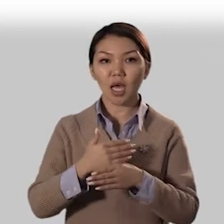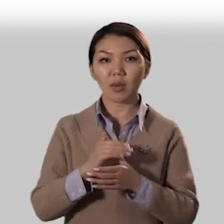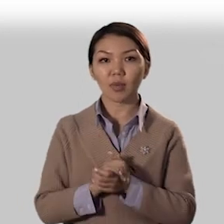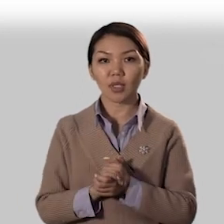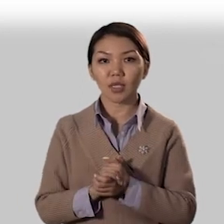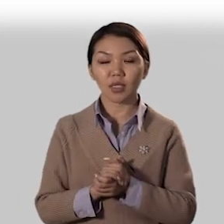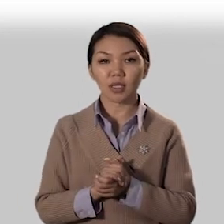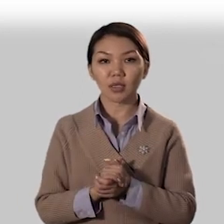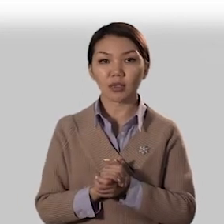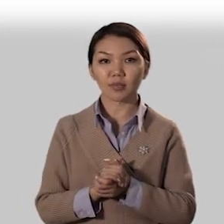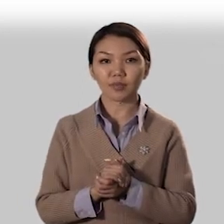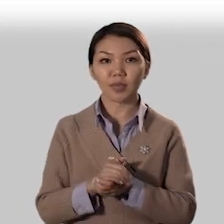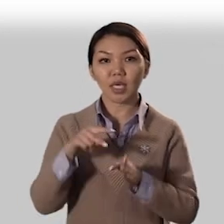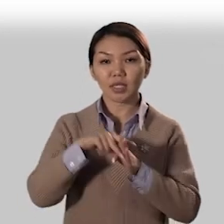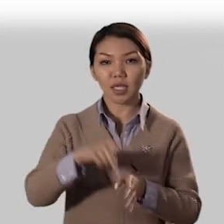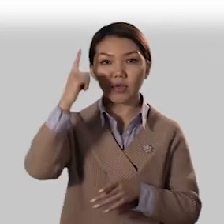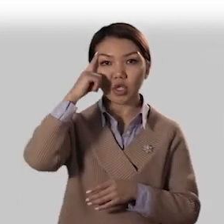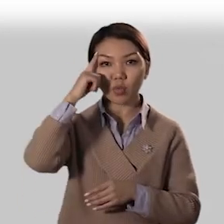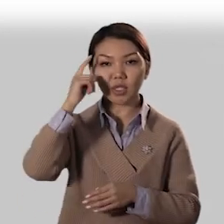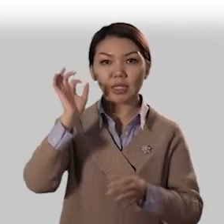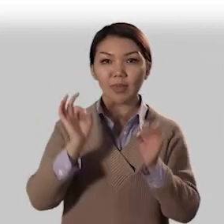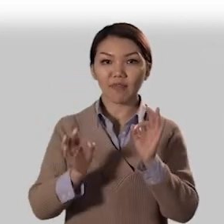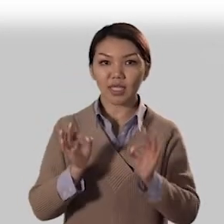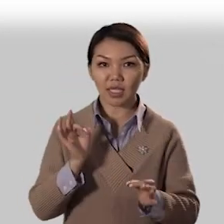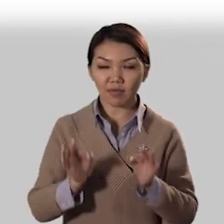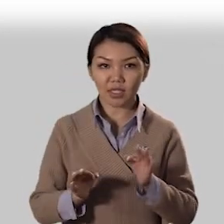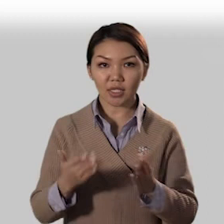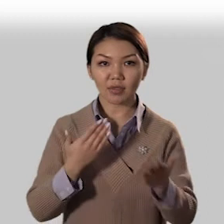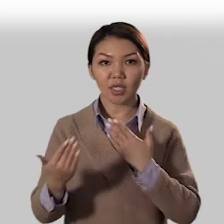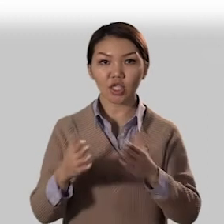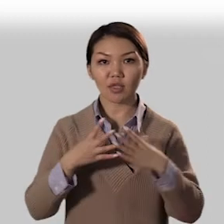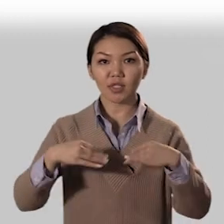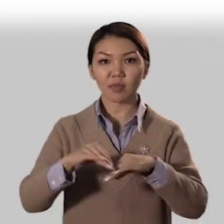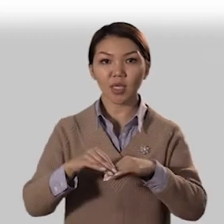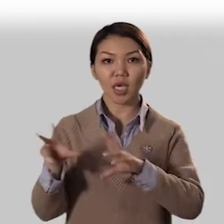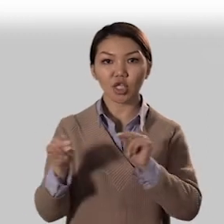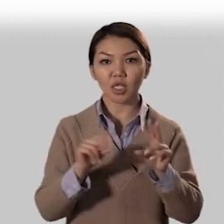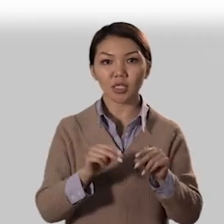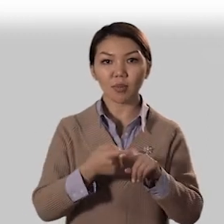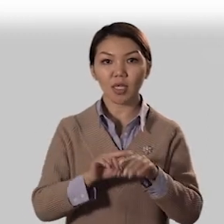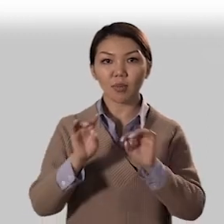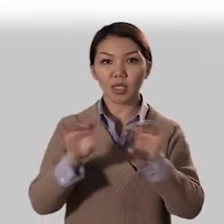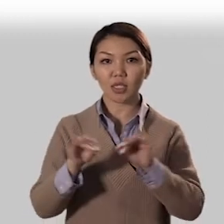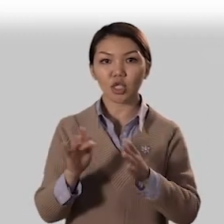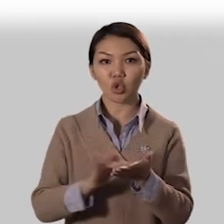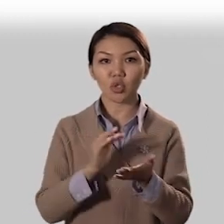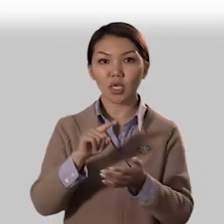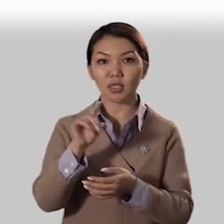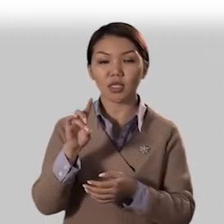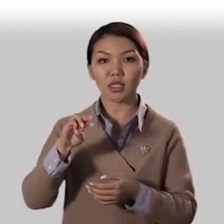счастье об этом рассказал журнал зритель который выходит теперь по четвергам